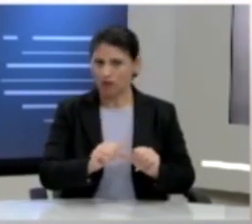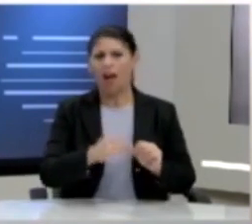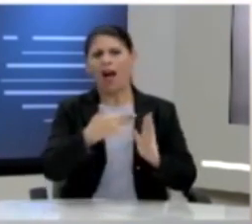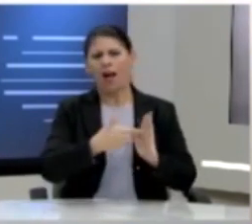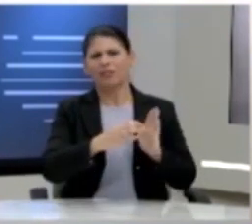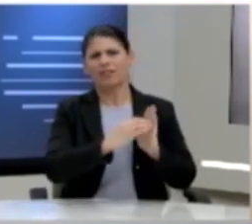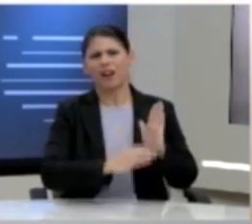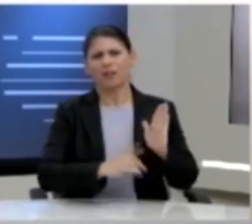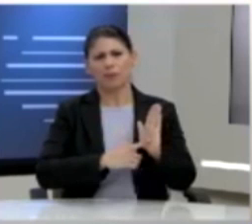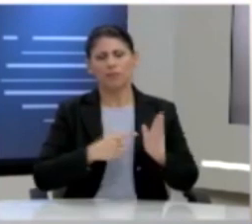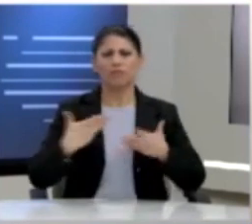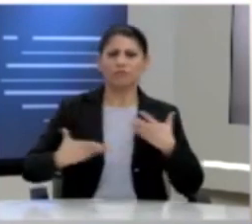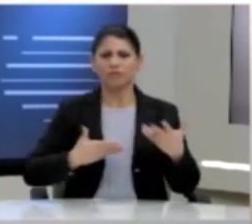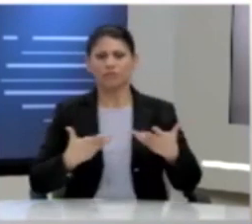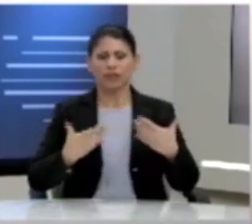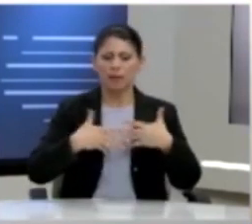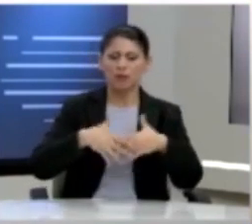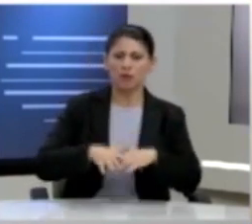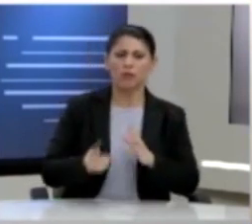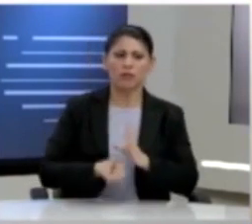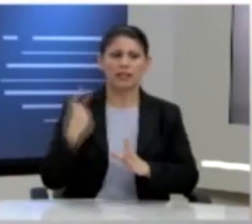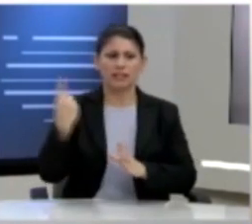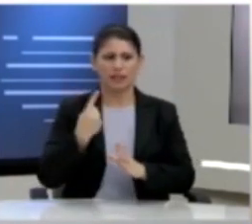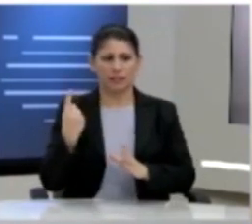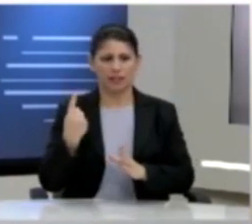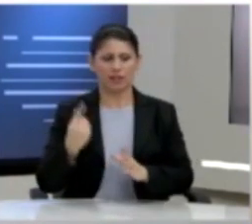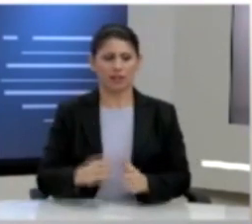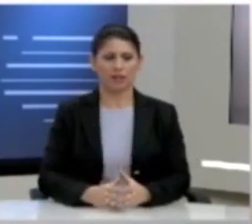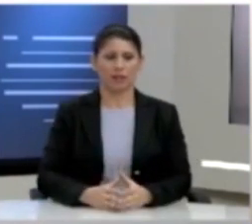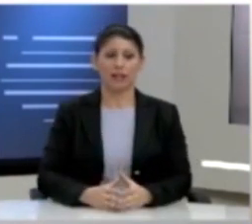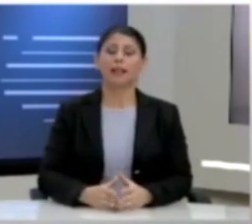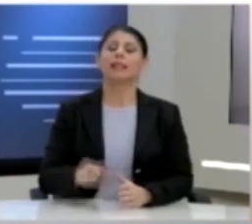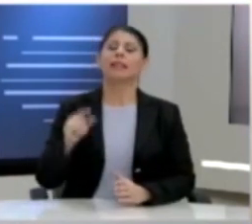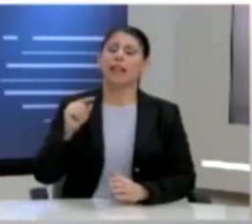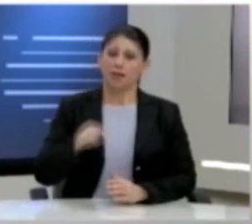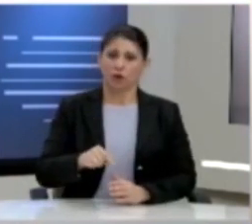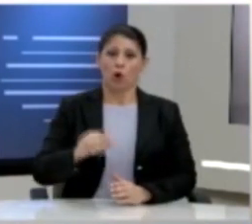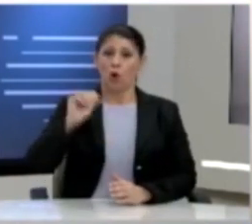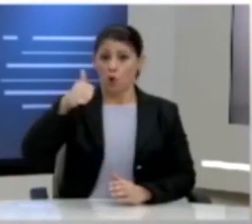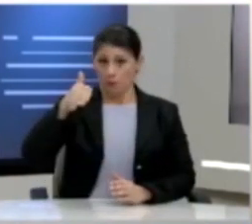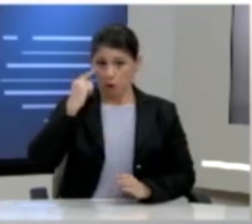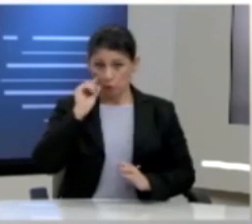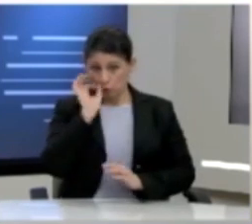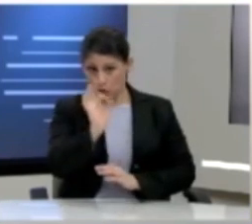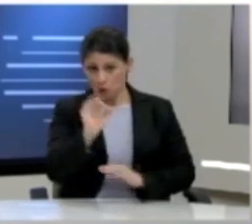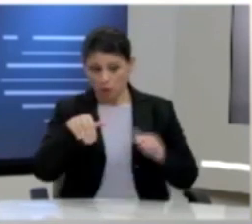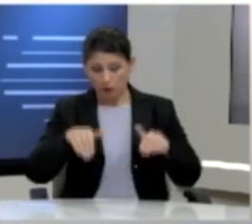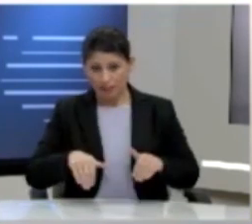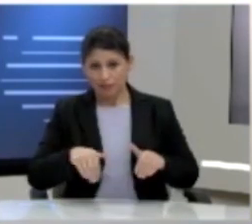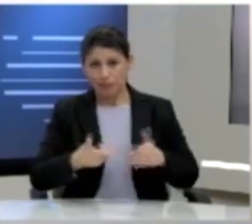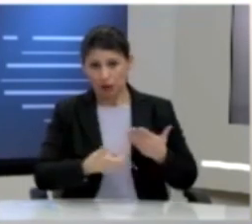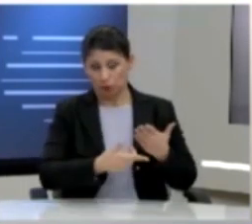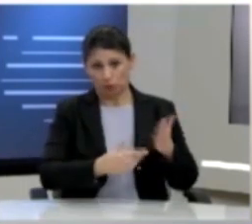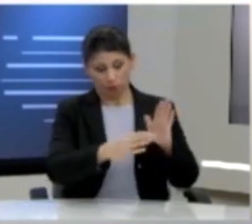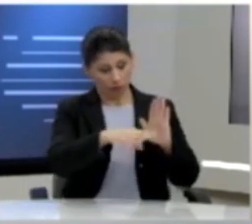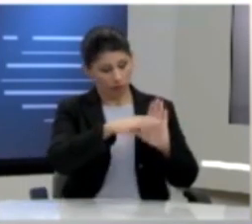Αυτά που πρέπει να εξυγχρονιστούν και να προσαρμοστούν στις νέες συνθήκες. Γι' αυτό ο πρώτος στόχος που υπηρετούν